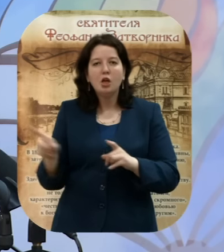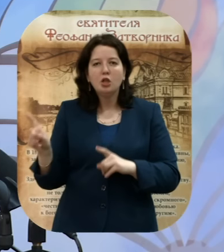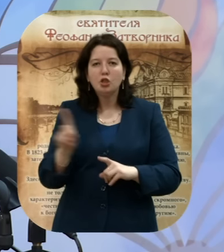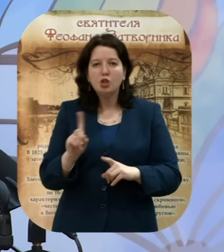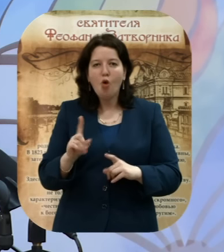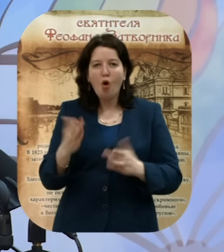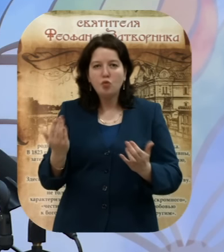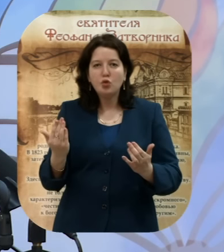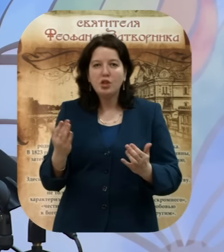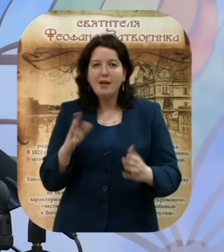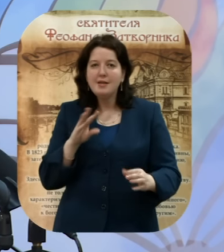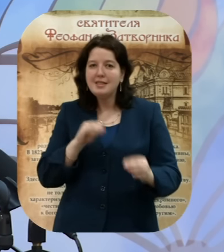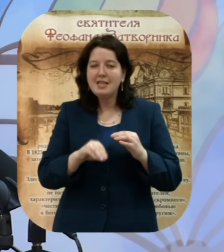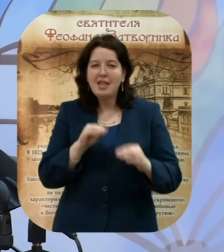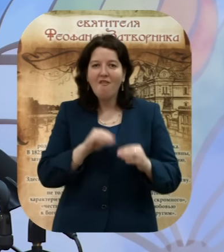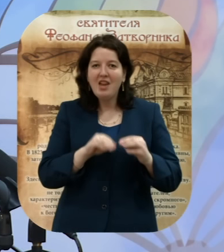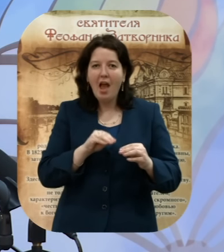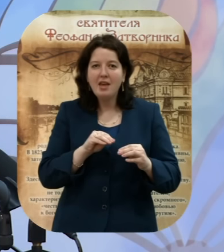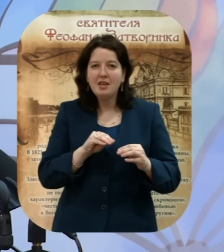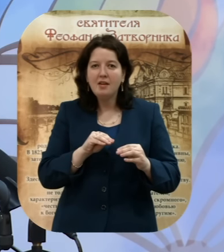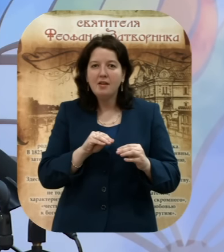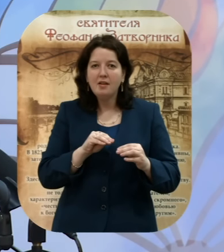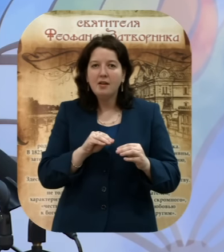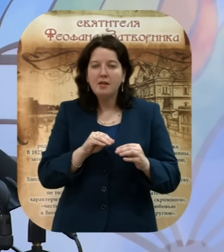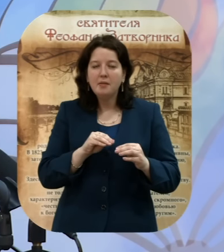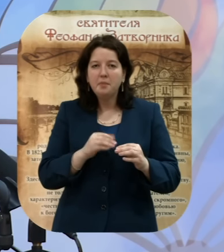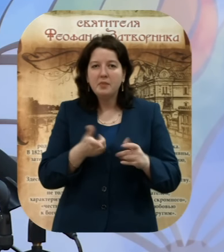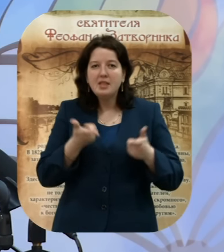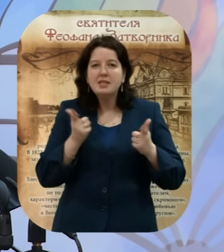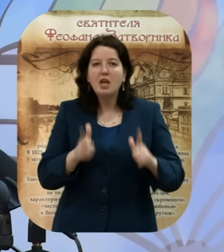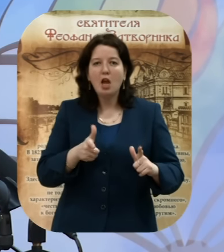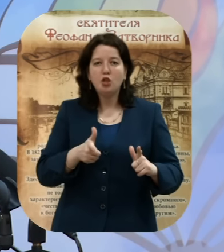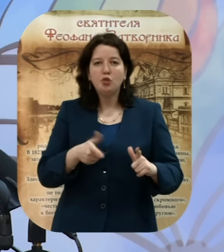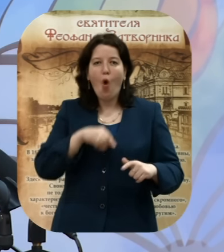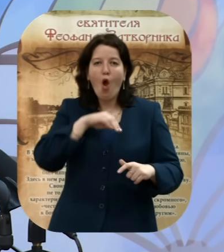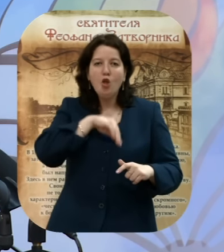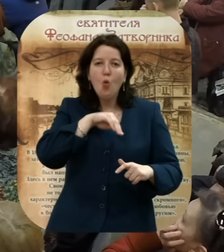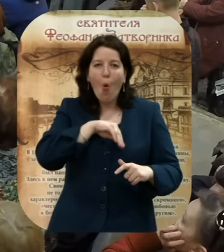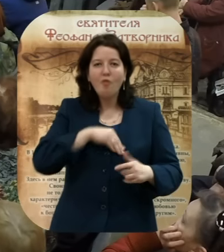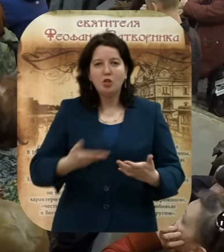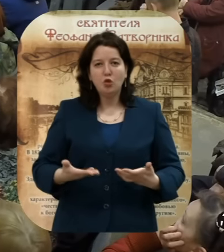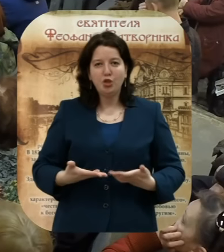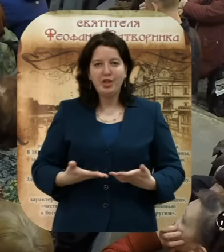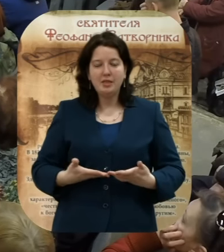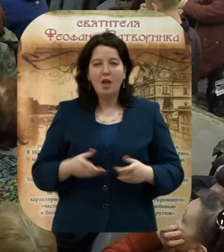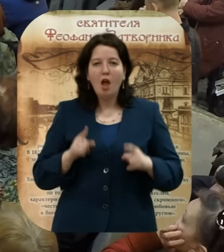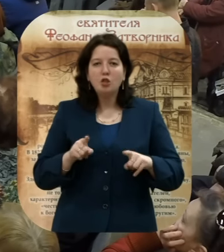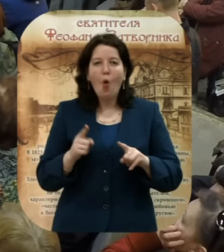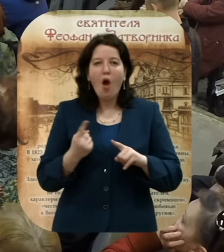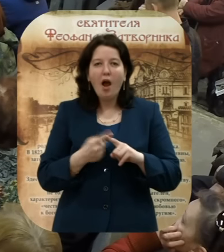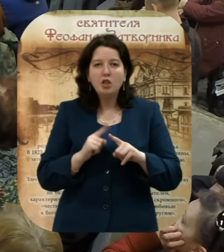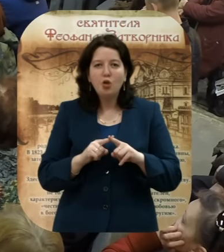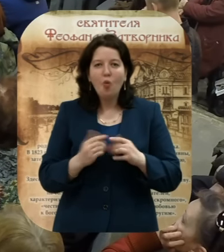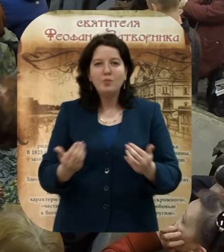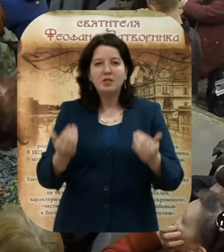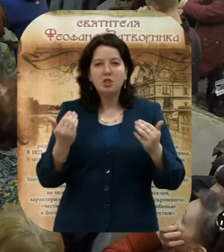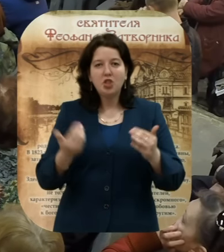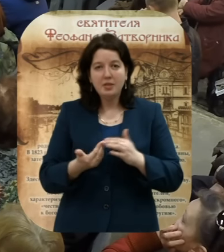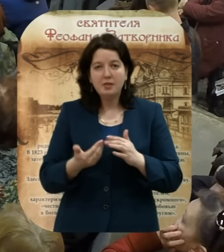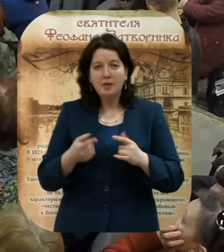что уже составляет саму духовную жизнь. То, о чем сейчас я все